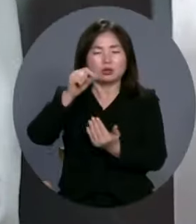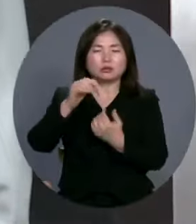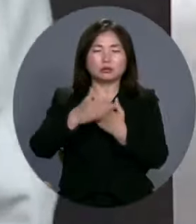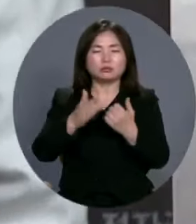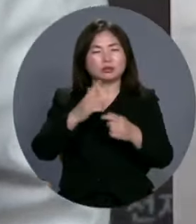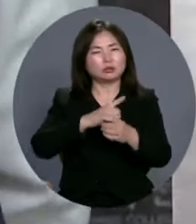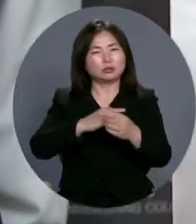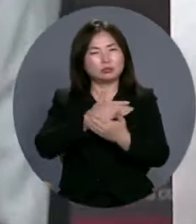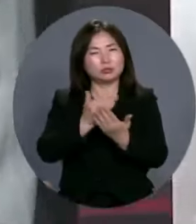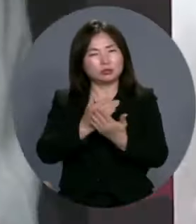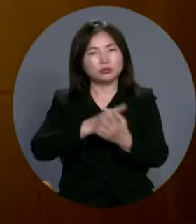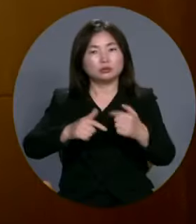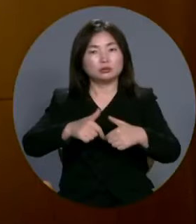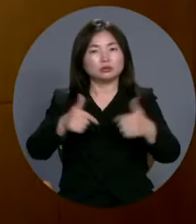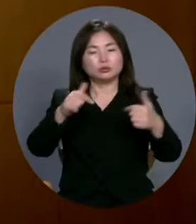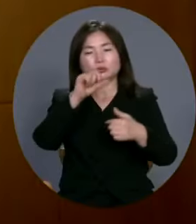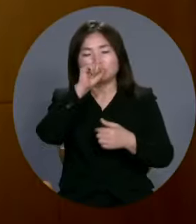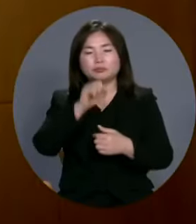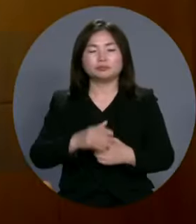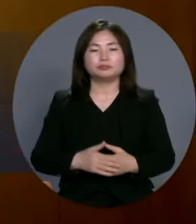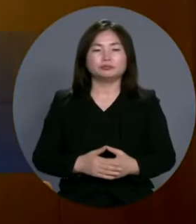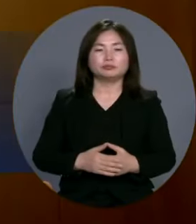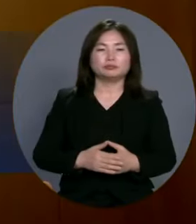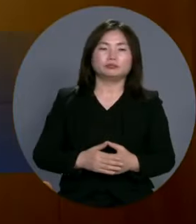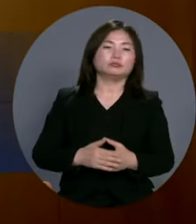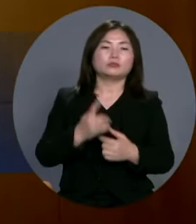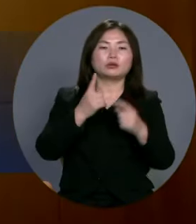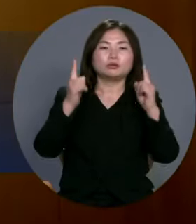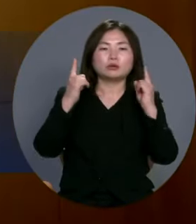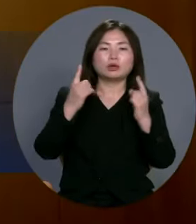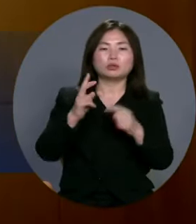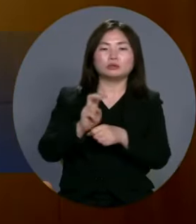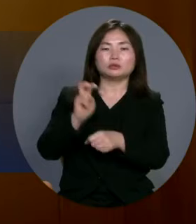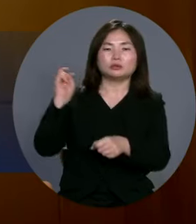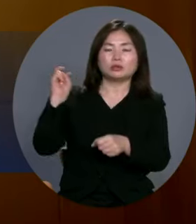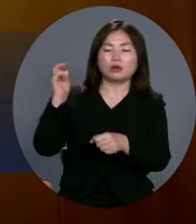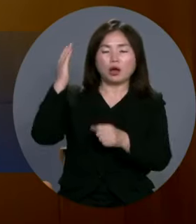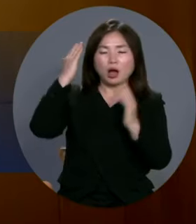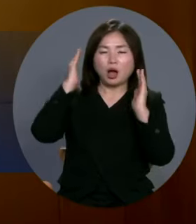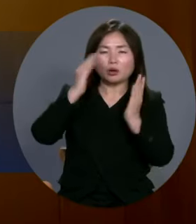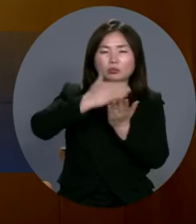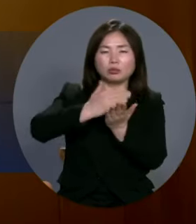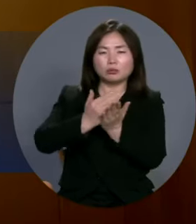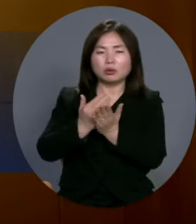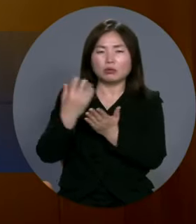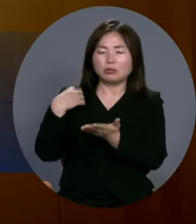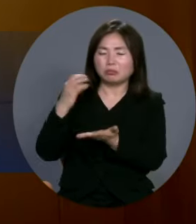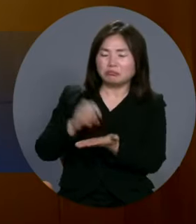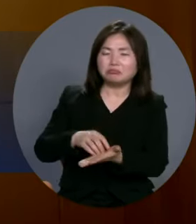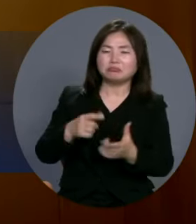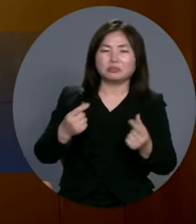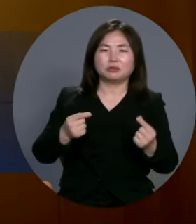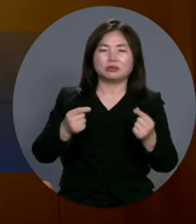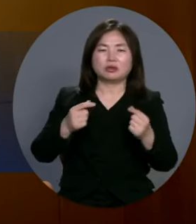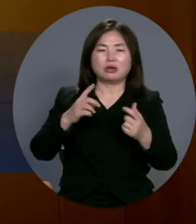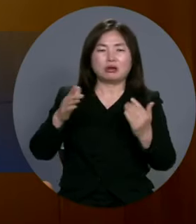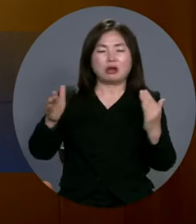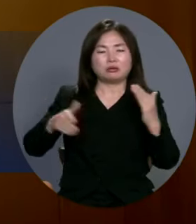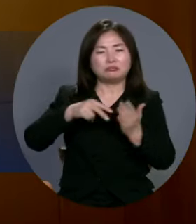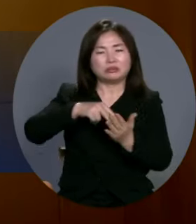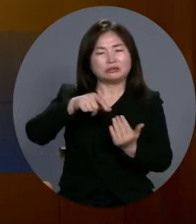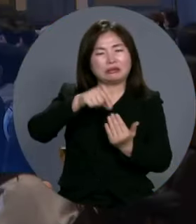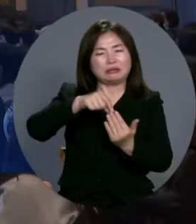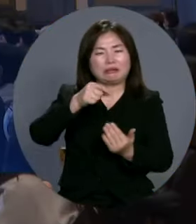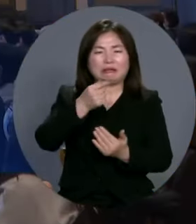것으로 전망됩니다. 옛날에 대학교가 20년 전에 학과가 그대로 다 있으면 사실 학생들 선택하기가 좀 어렵게 되지 않습니까? 기존에 없던 과를 선택할 수 있는 그런